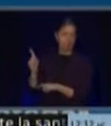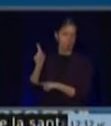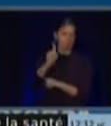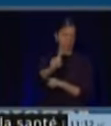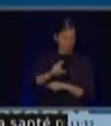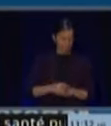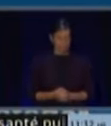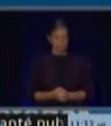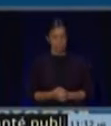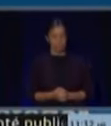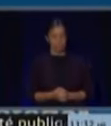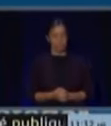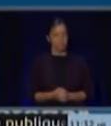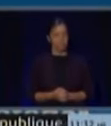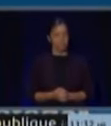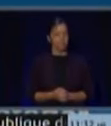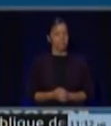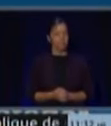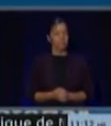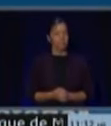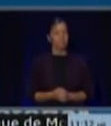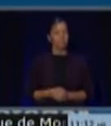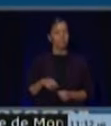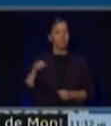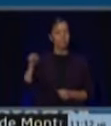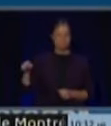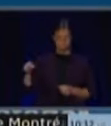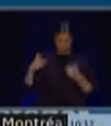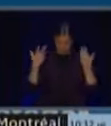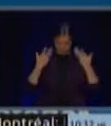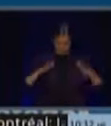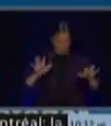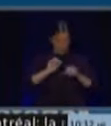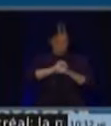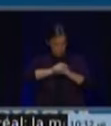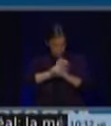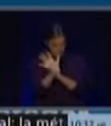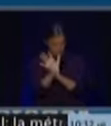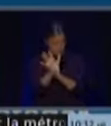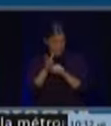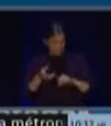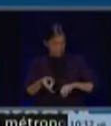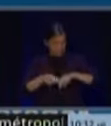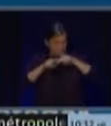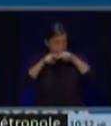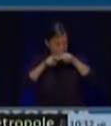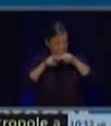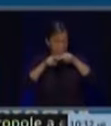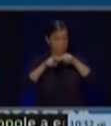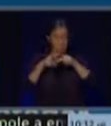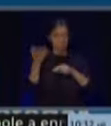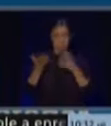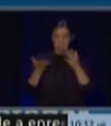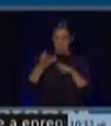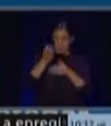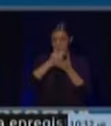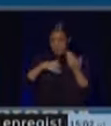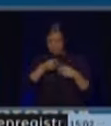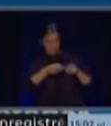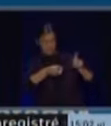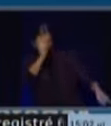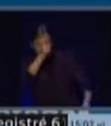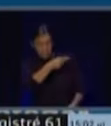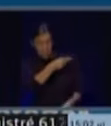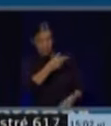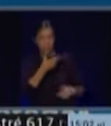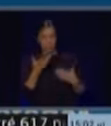montée des cas, mais il y a beaucoup de ces cas-là probablement qui ne tomberont pas malades. Est-ce que donc, par rapport à l'année passée, on assiste à une sorte de changement de